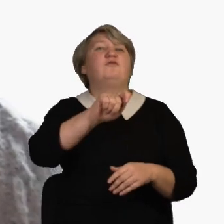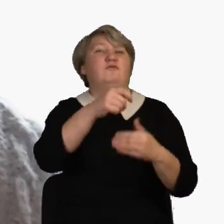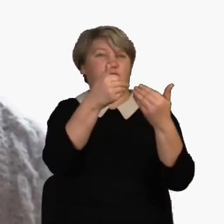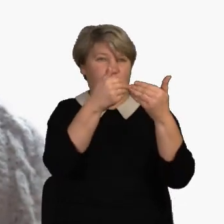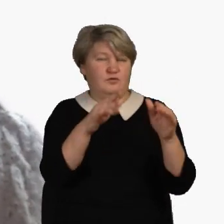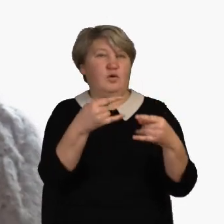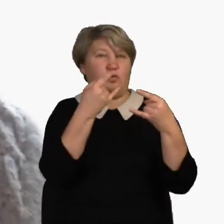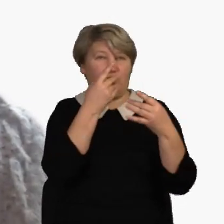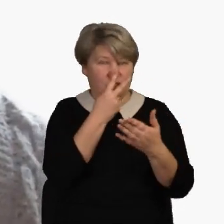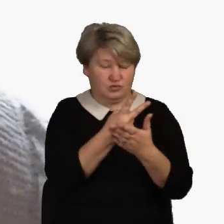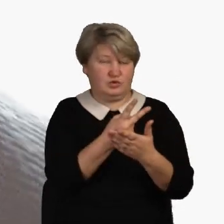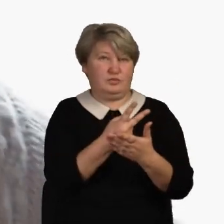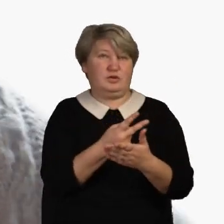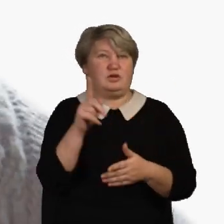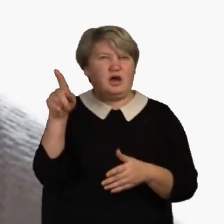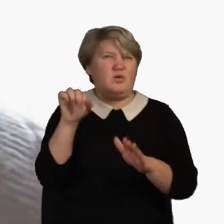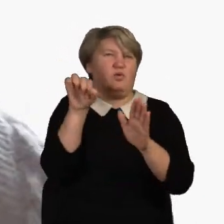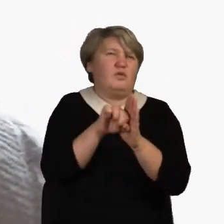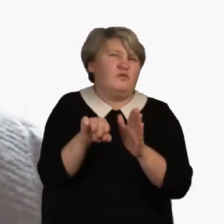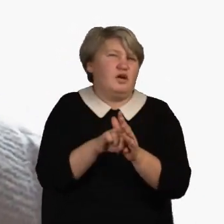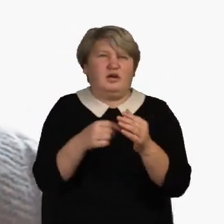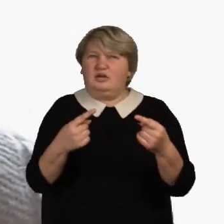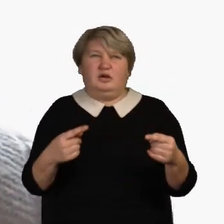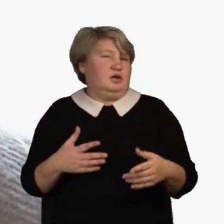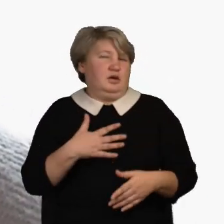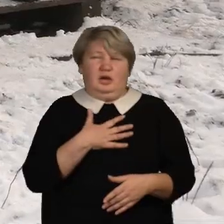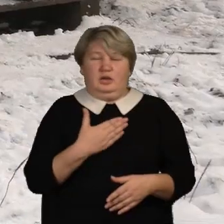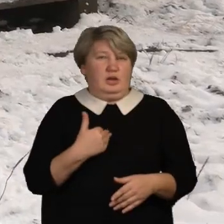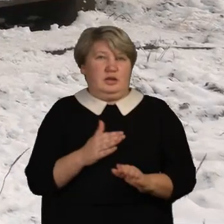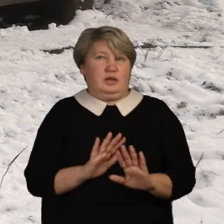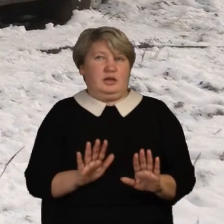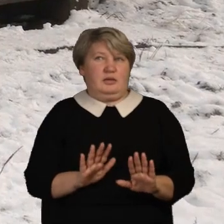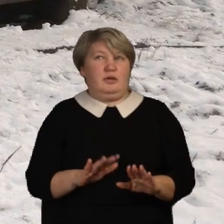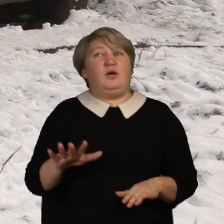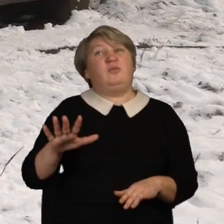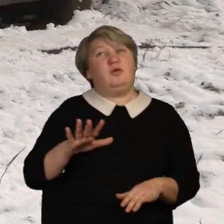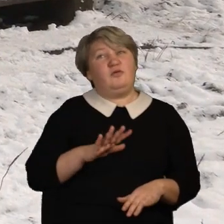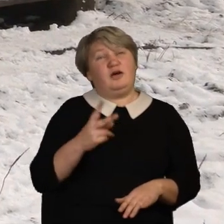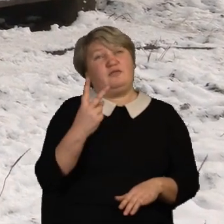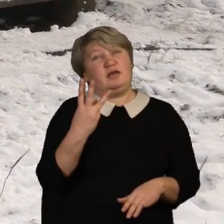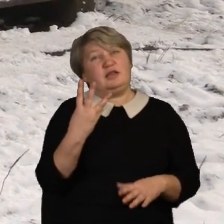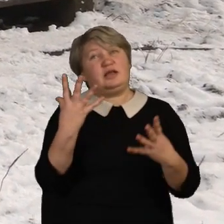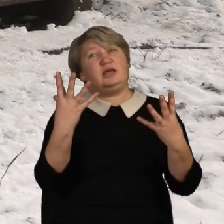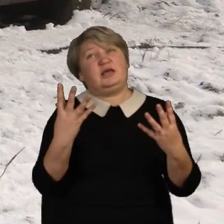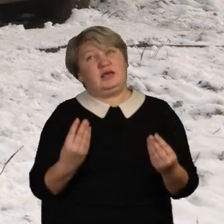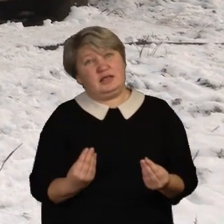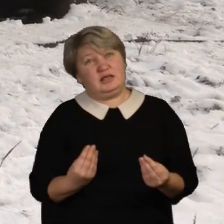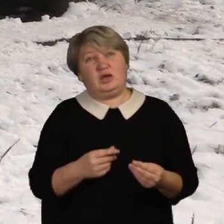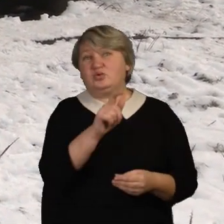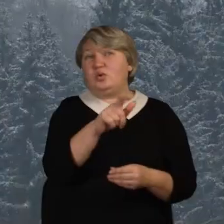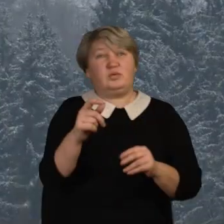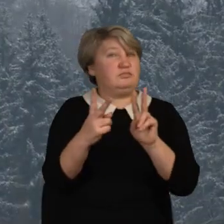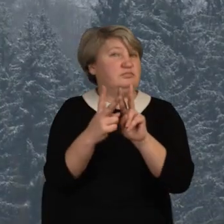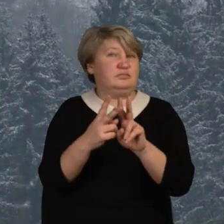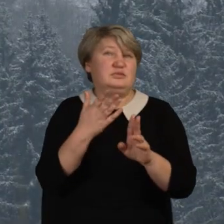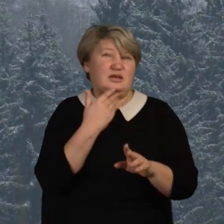я дивилася, чи там як убивають, то це не для мене. Буває 2-3 дні і тиждень людей не вижу, але то добре. Я